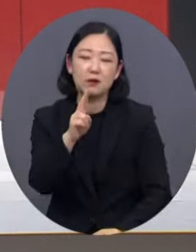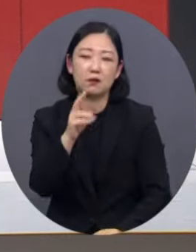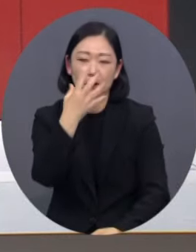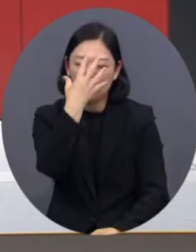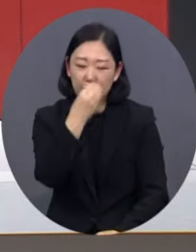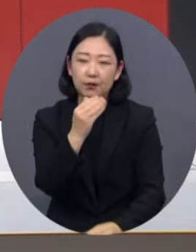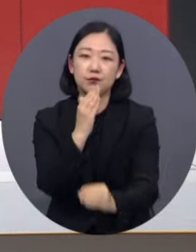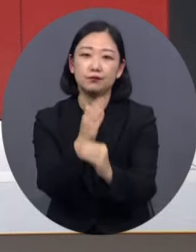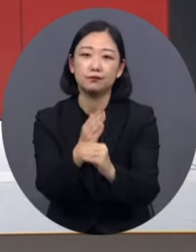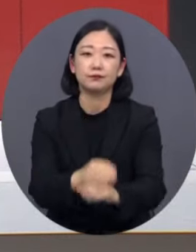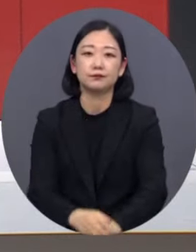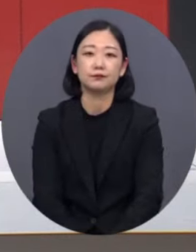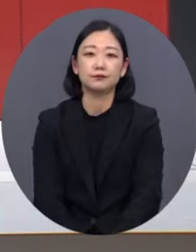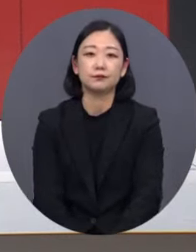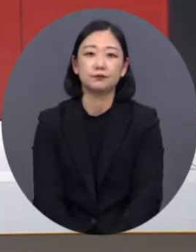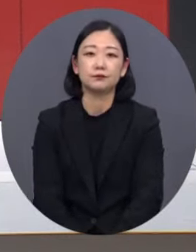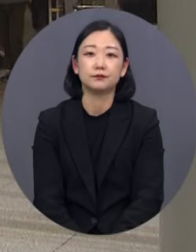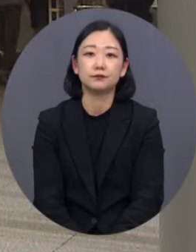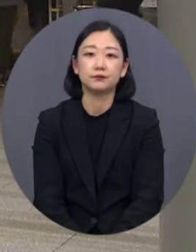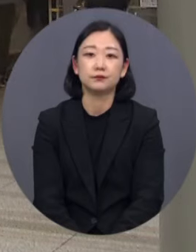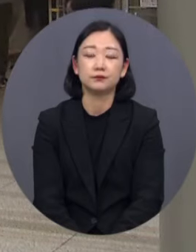기자입니다.